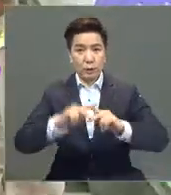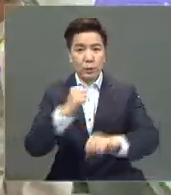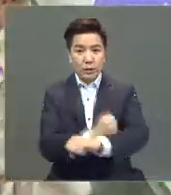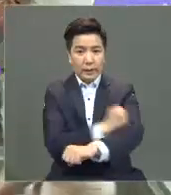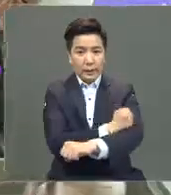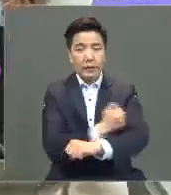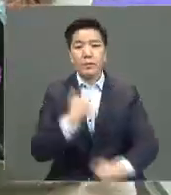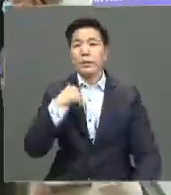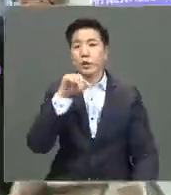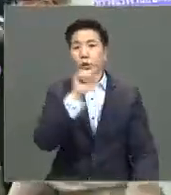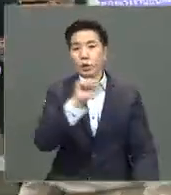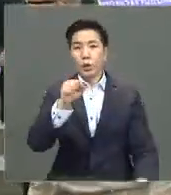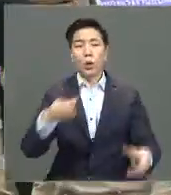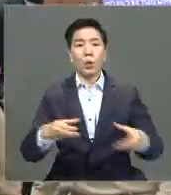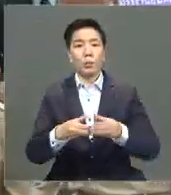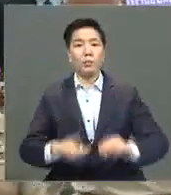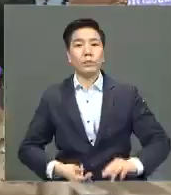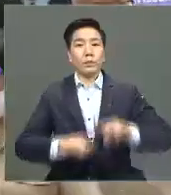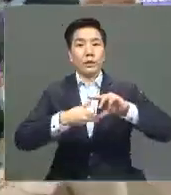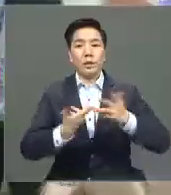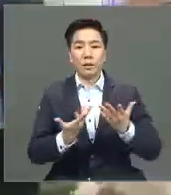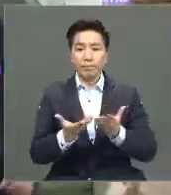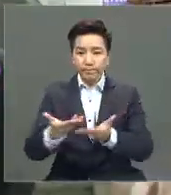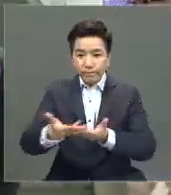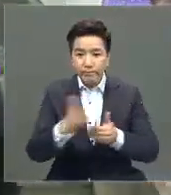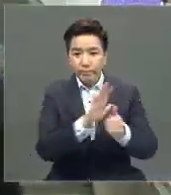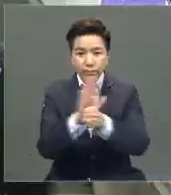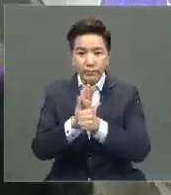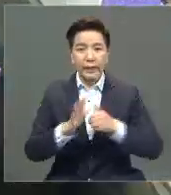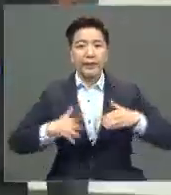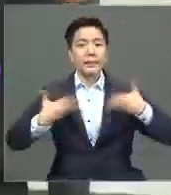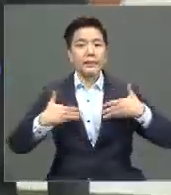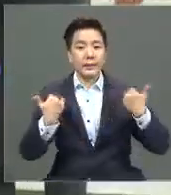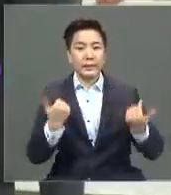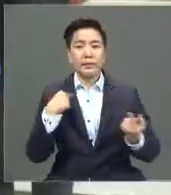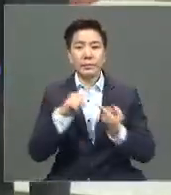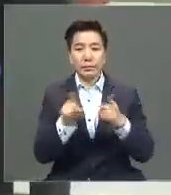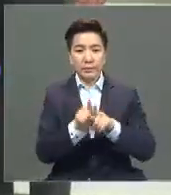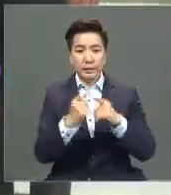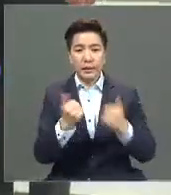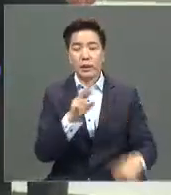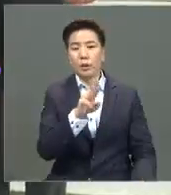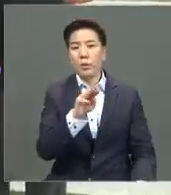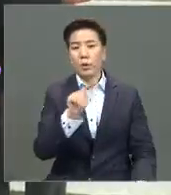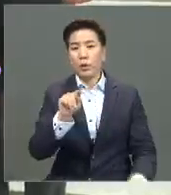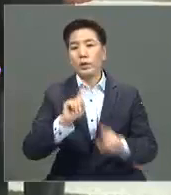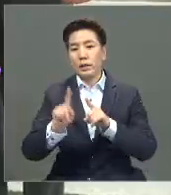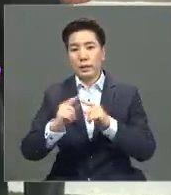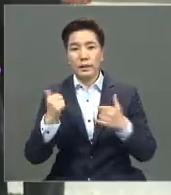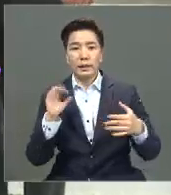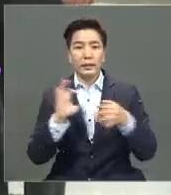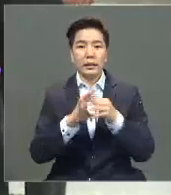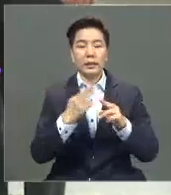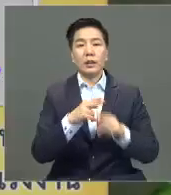านแล้วมีส.ส.ของพรรคพลังประชารัฐเข้าไปร่วมต้อนรับแล้วก็แสดงความยินดีด้วยนะคะทางรัฐมนตรีทาง